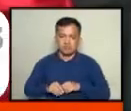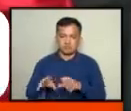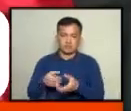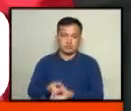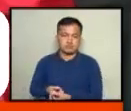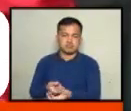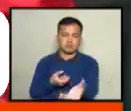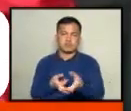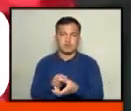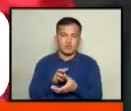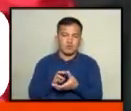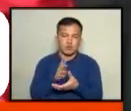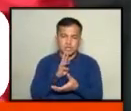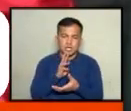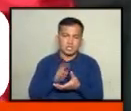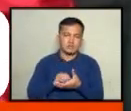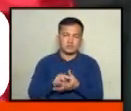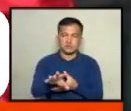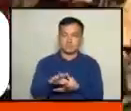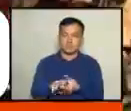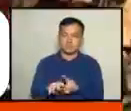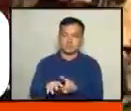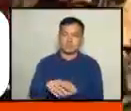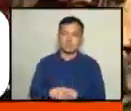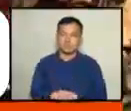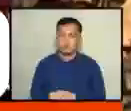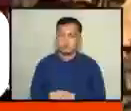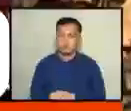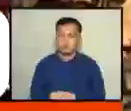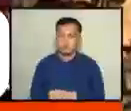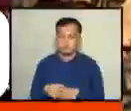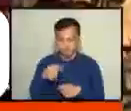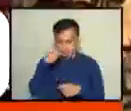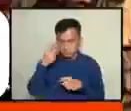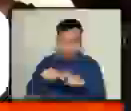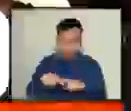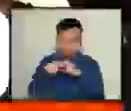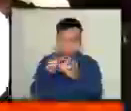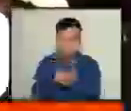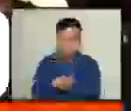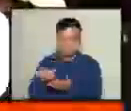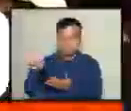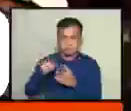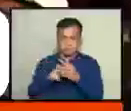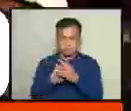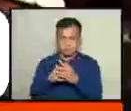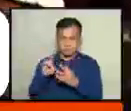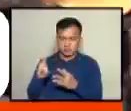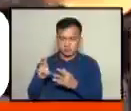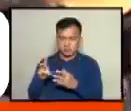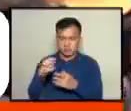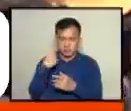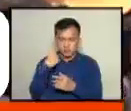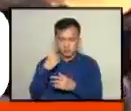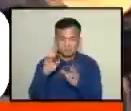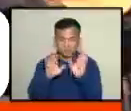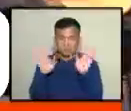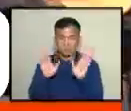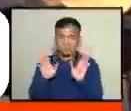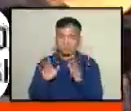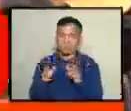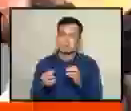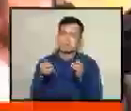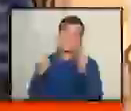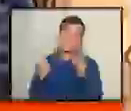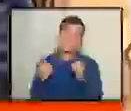natin ng tubig using our fire trucks. Dahil sa suspension ng flight simula alas 7 ng gabi nitong linggo, libu-libong